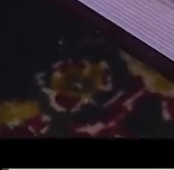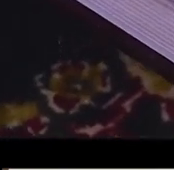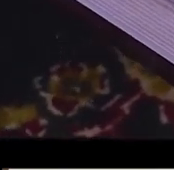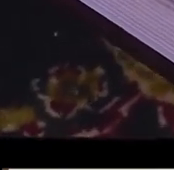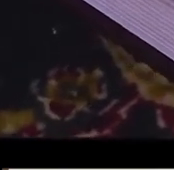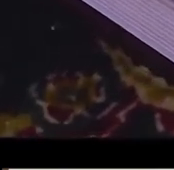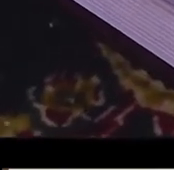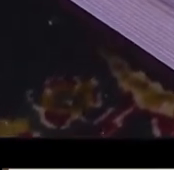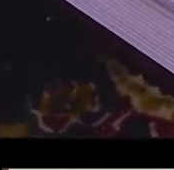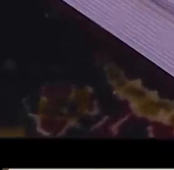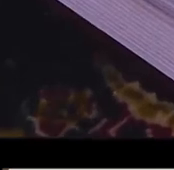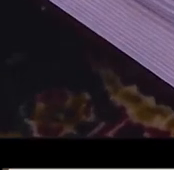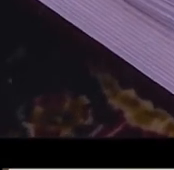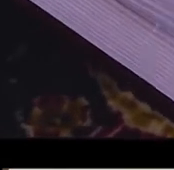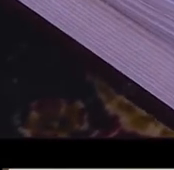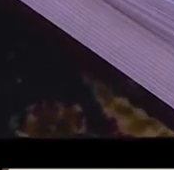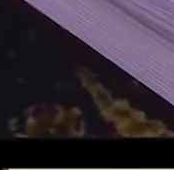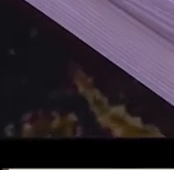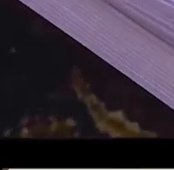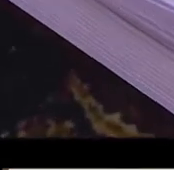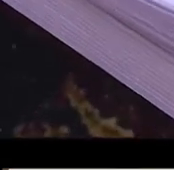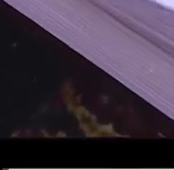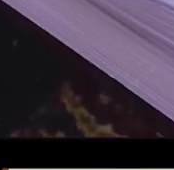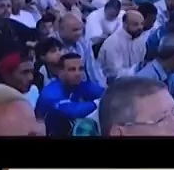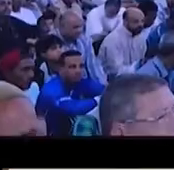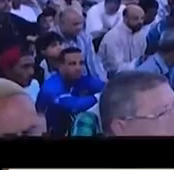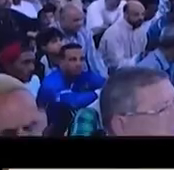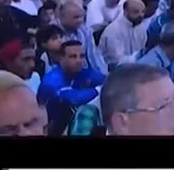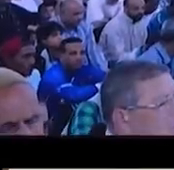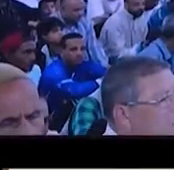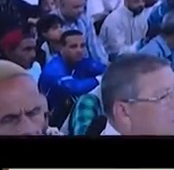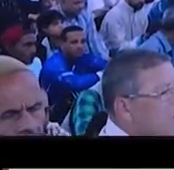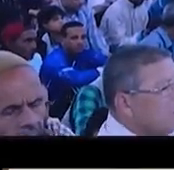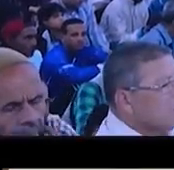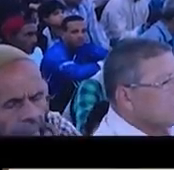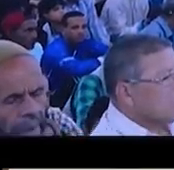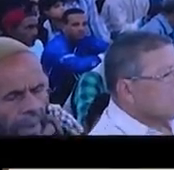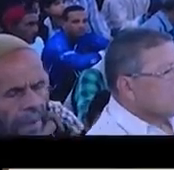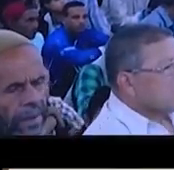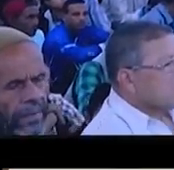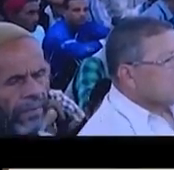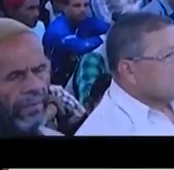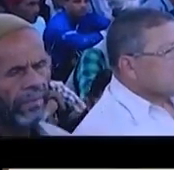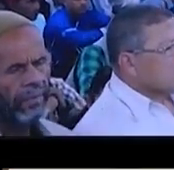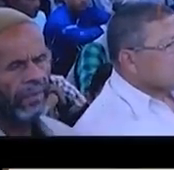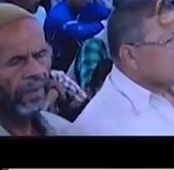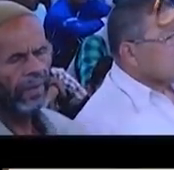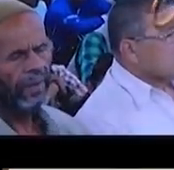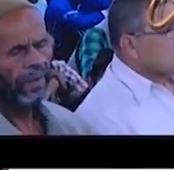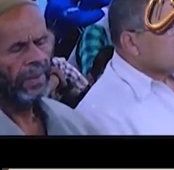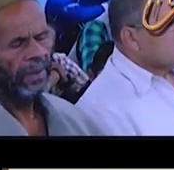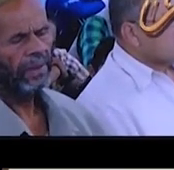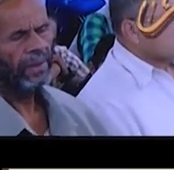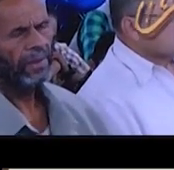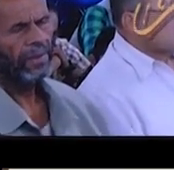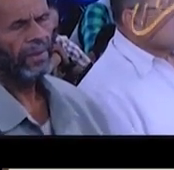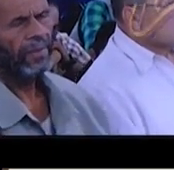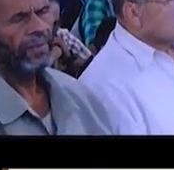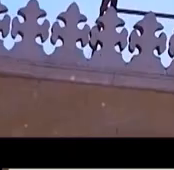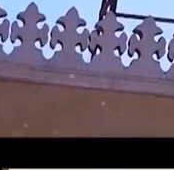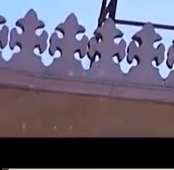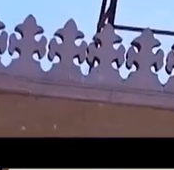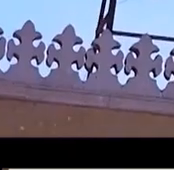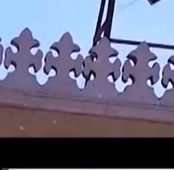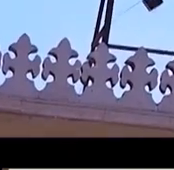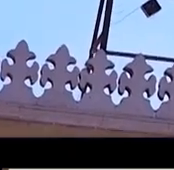والتيسير والتوفيق على الدوام واحفظنا واحفظنا بحفظك الذي لا